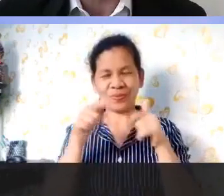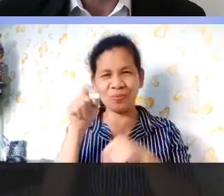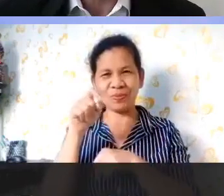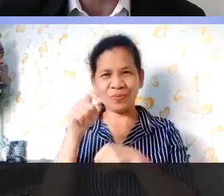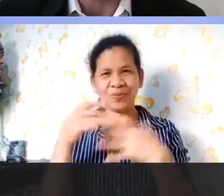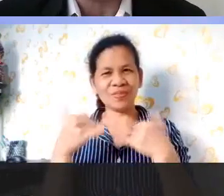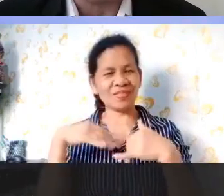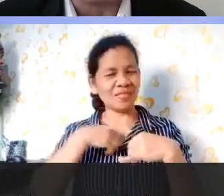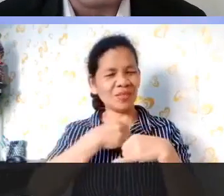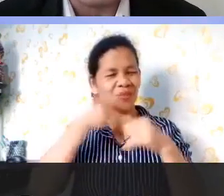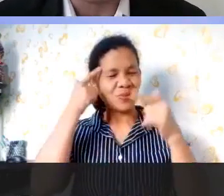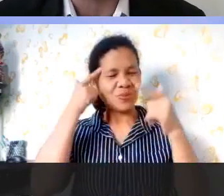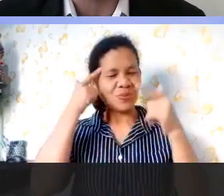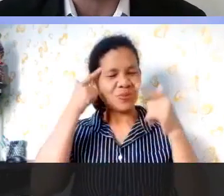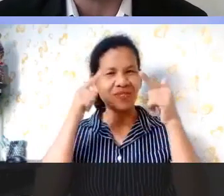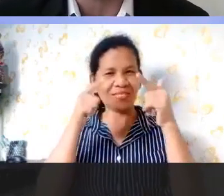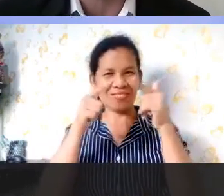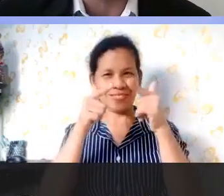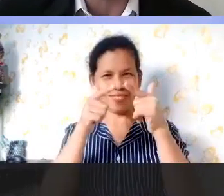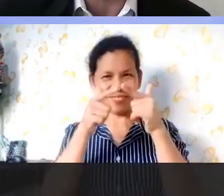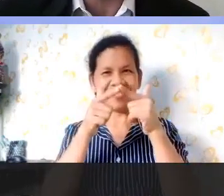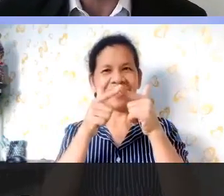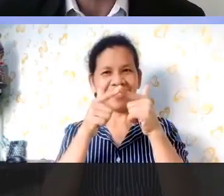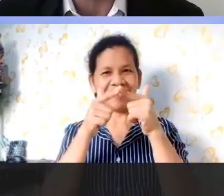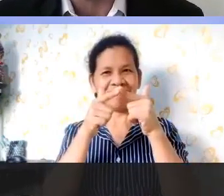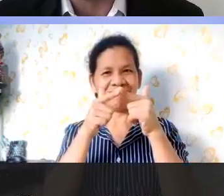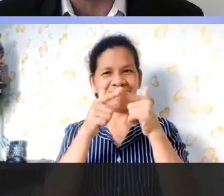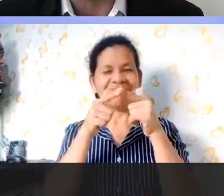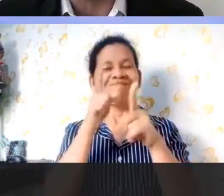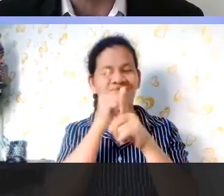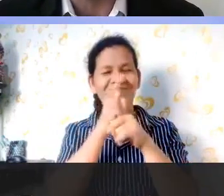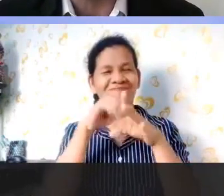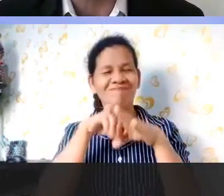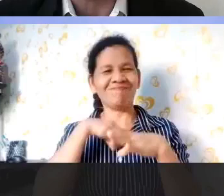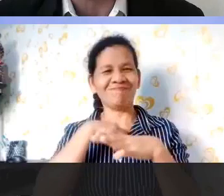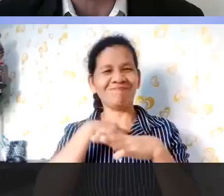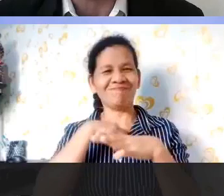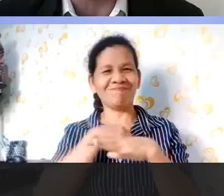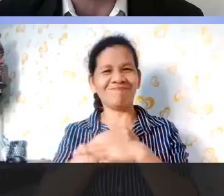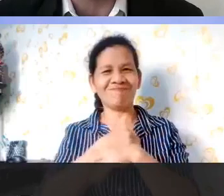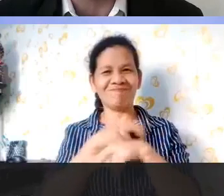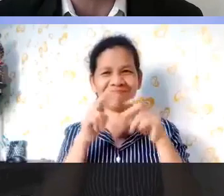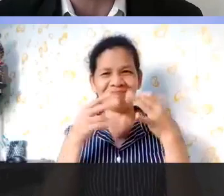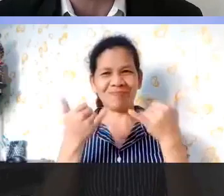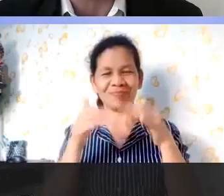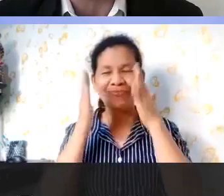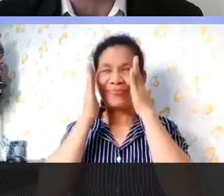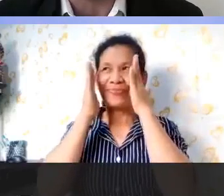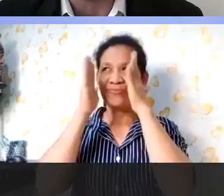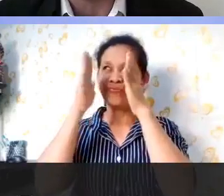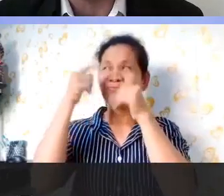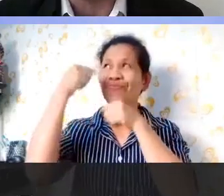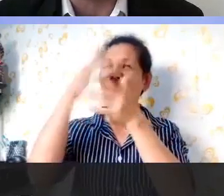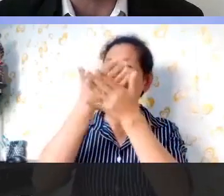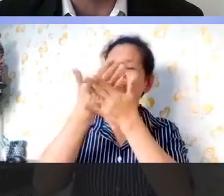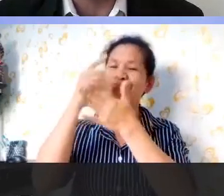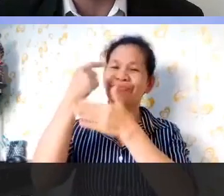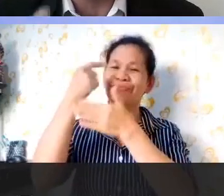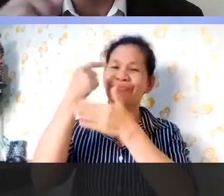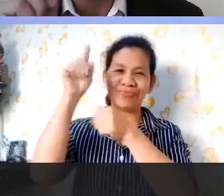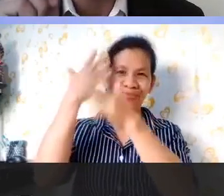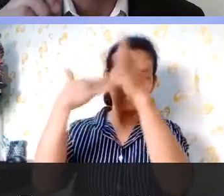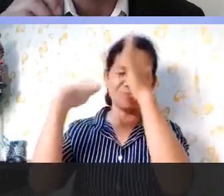goal. So tama po ang ating text to set our mind on the things above, not on the things on